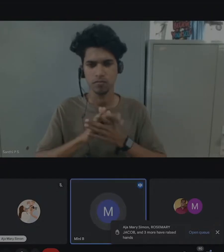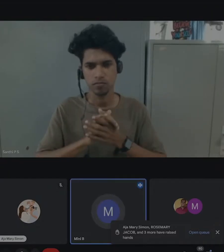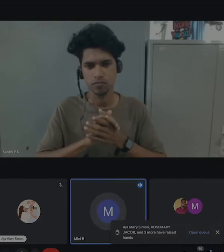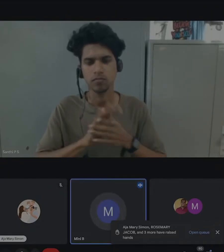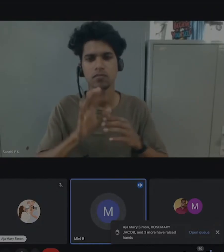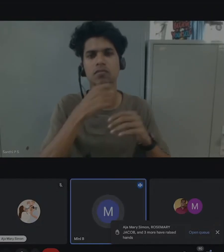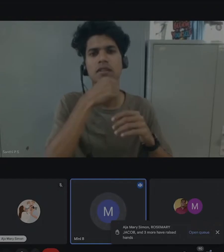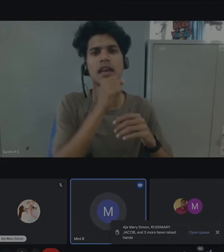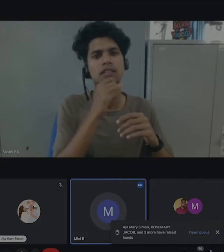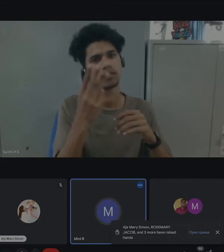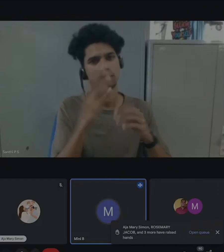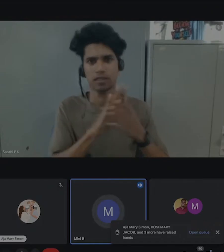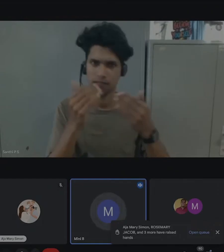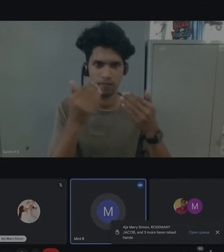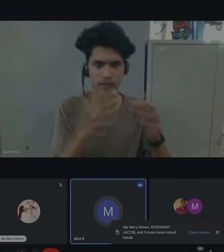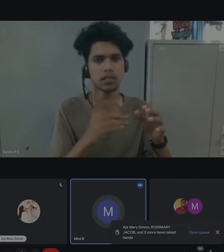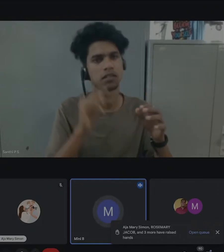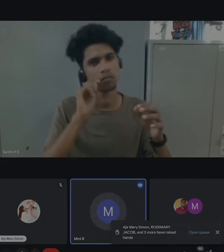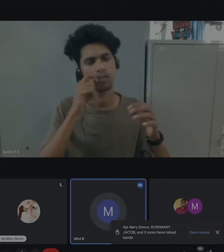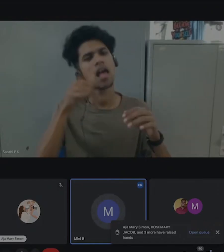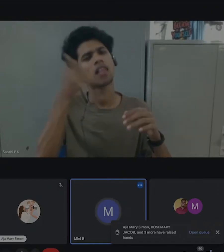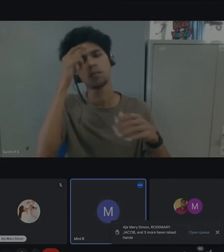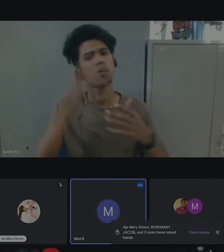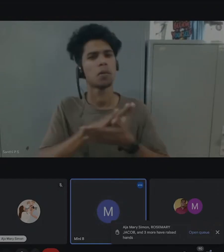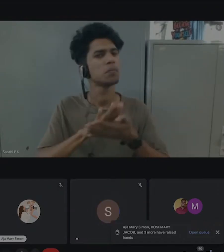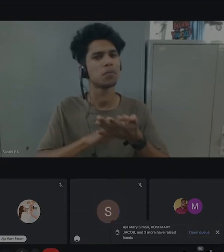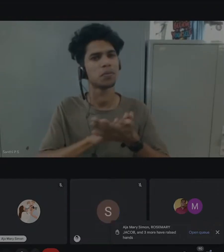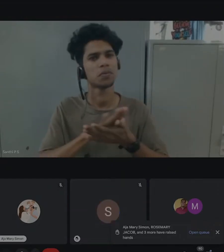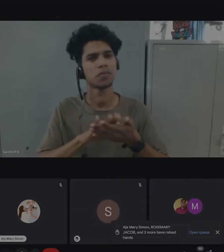3 വയസ്സ് കഴിഞ്ഞ കുട്ടിയാണ്, ആൺകുട്ടിയാണ്, വേറെ ബുദ്ധിമുട്ടൊന്നുമില്ല.